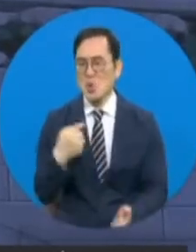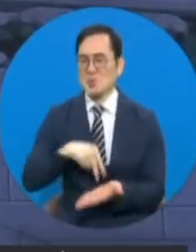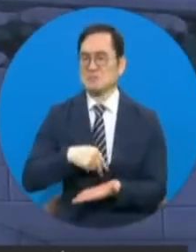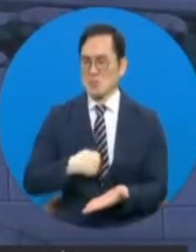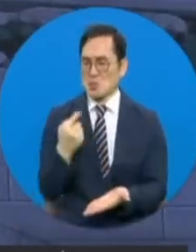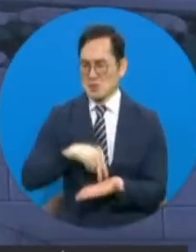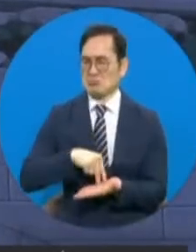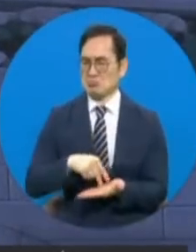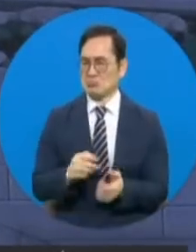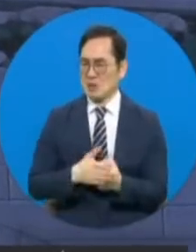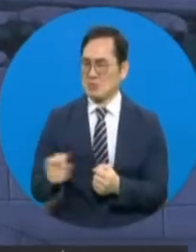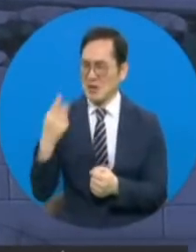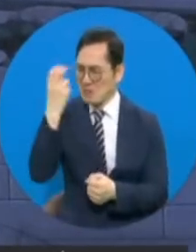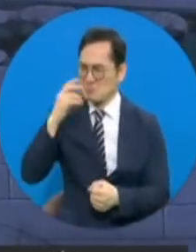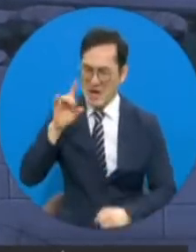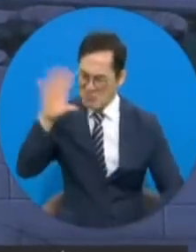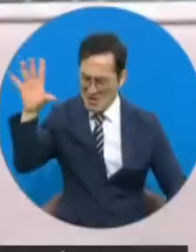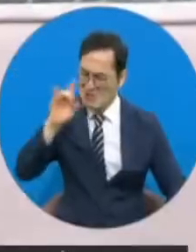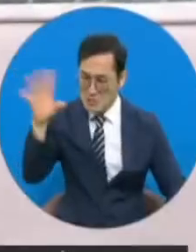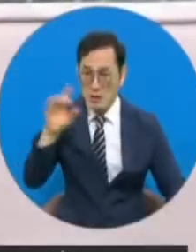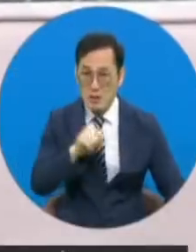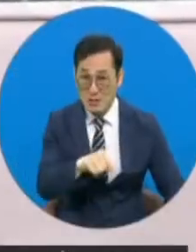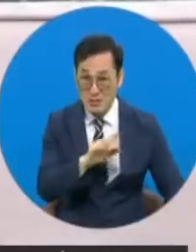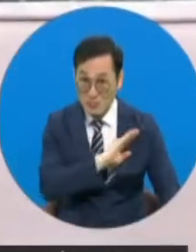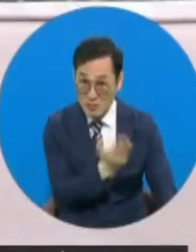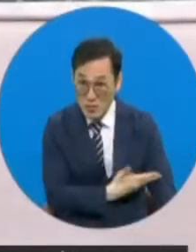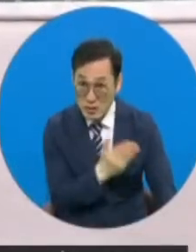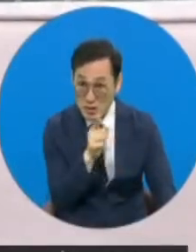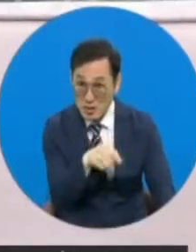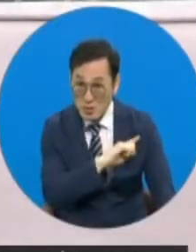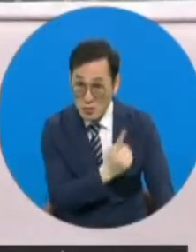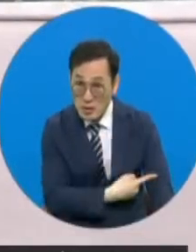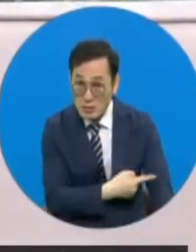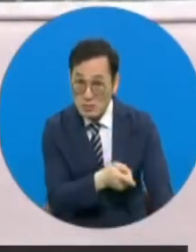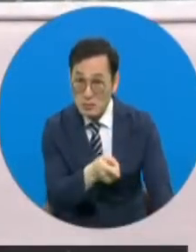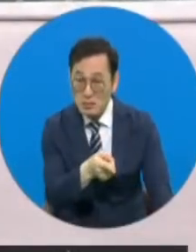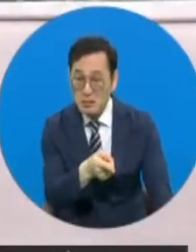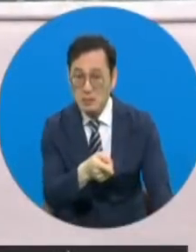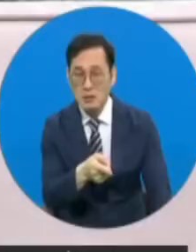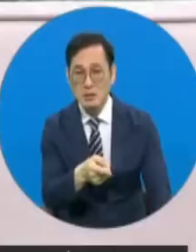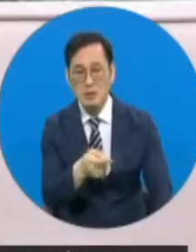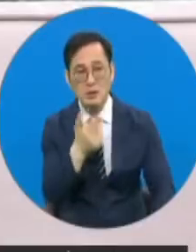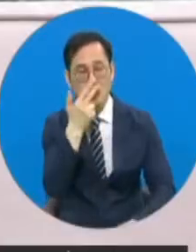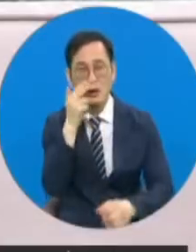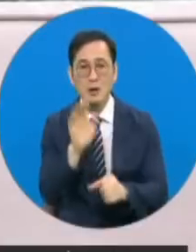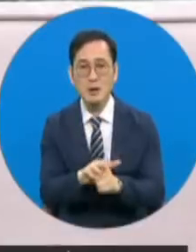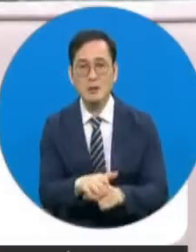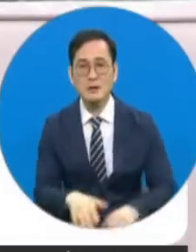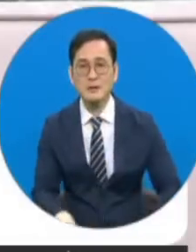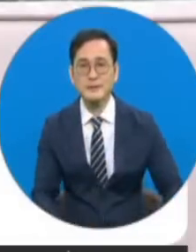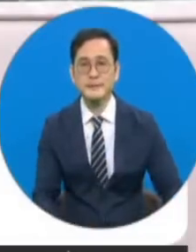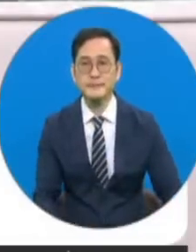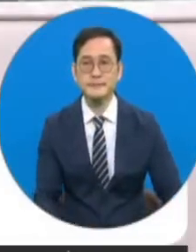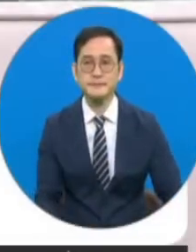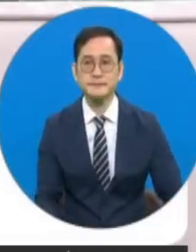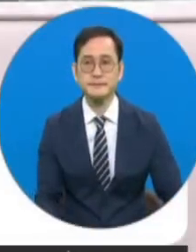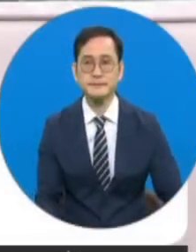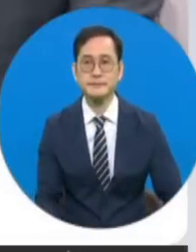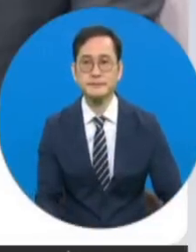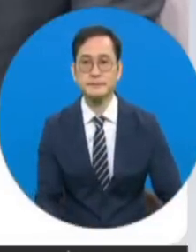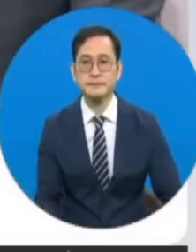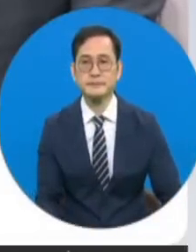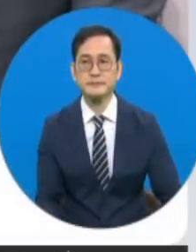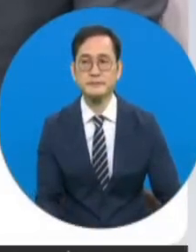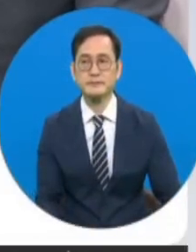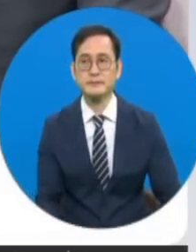자존심입니까 뭡니까 말이 안 되죠 그러니까 실제로 지금 저러한 사태도 이제 돌이켜 보면 기풍과 문화가